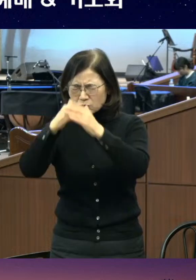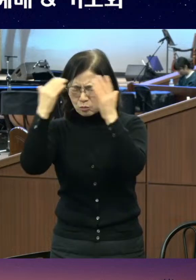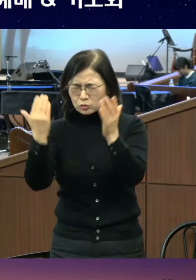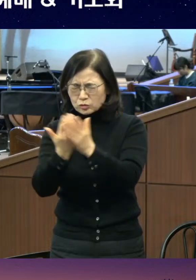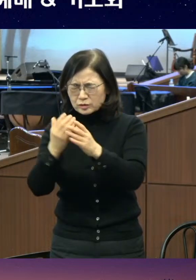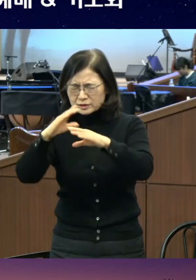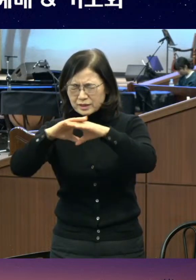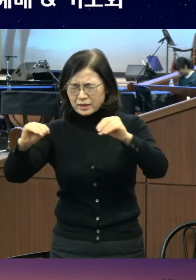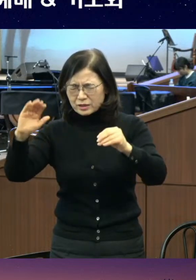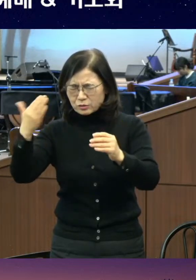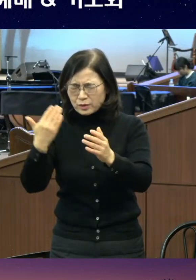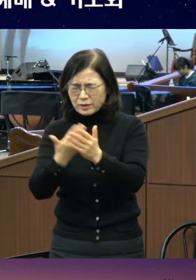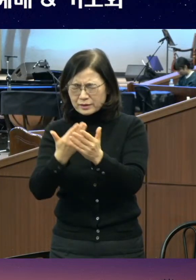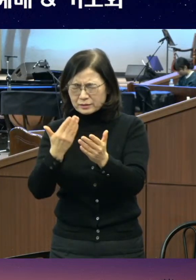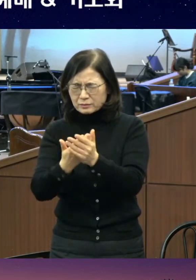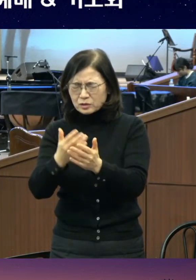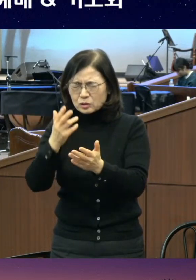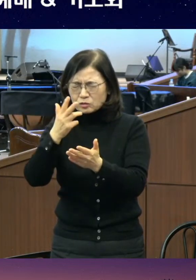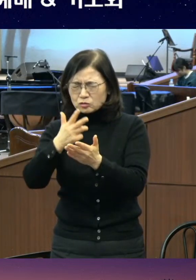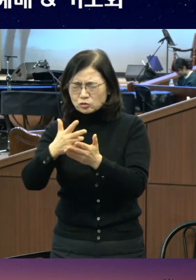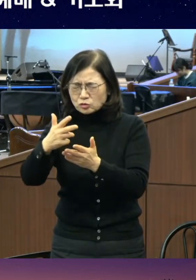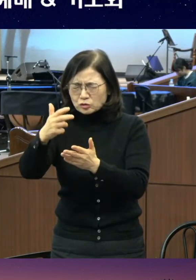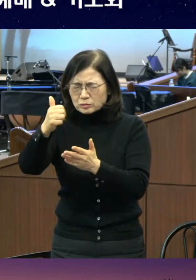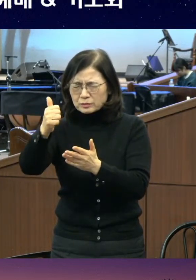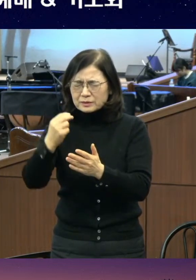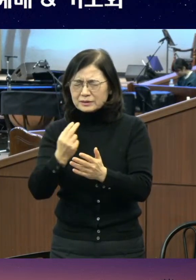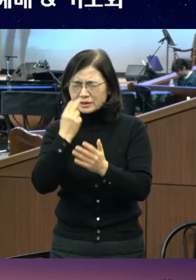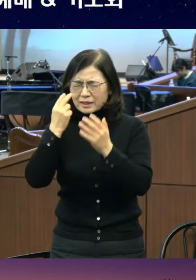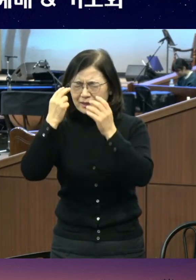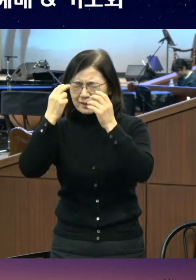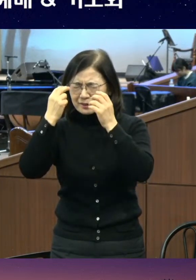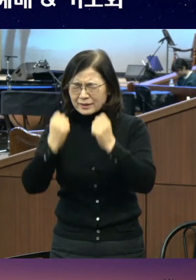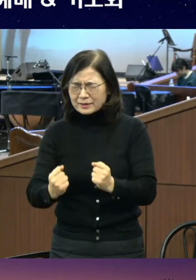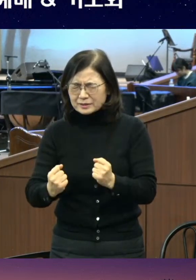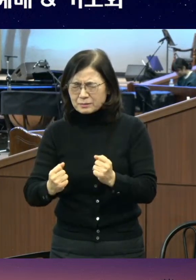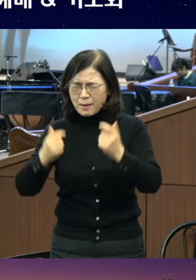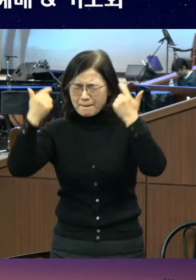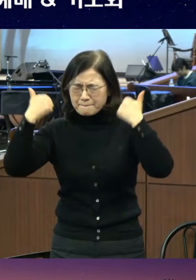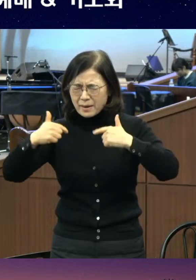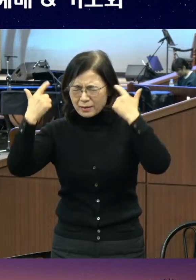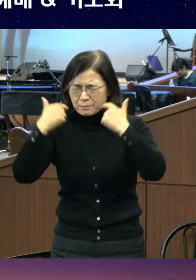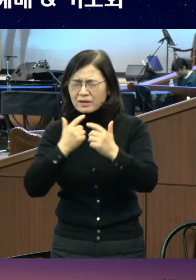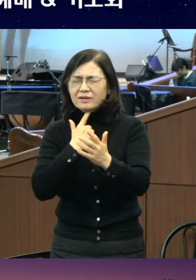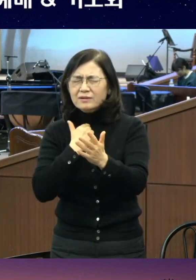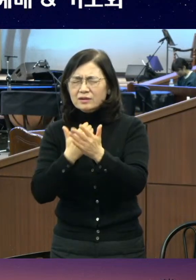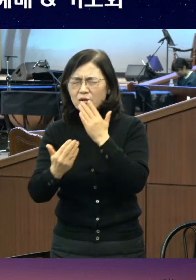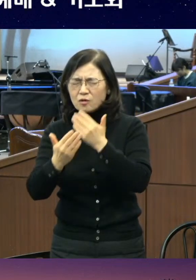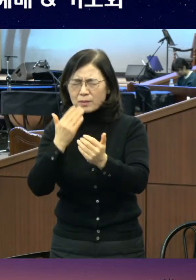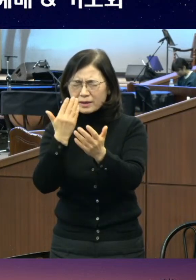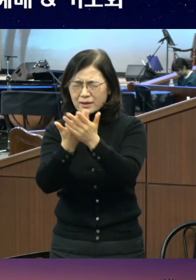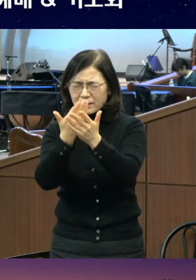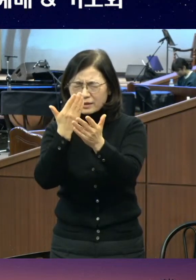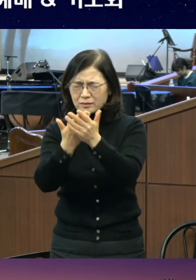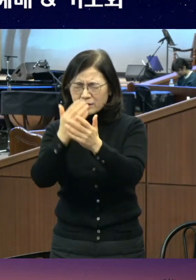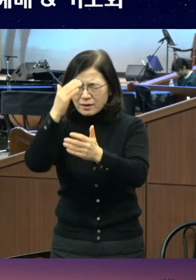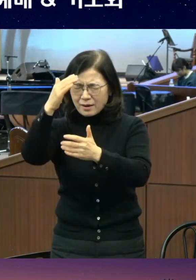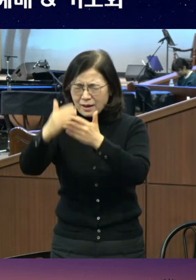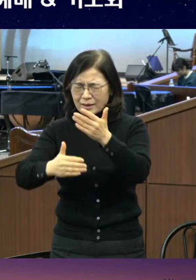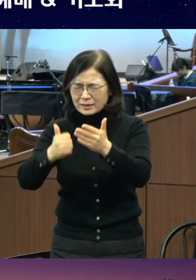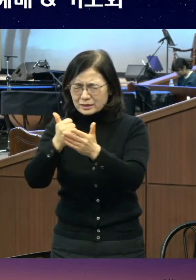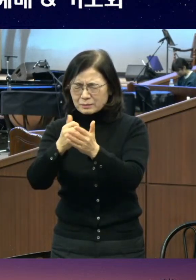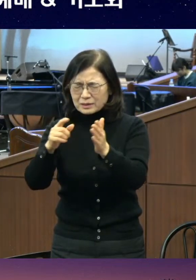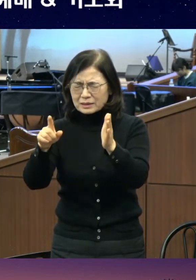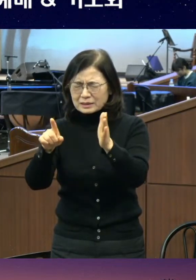하나님의 살아계심을 구체적으로 생생하게 경험하는 일상이 되게 하여 주시옵시고 하나님이 얼마나